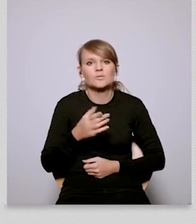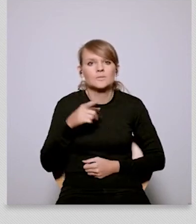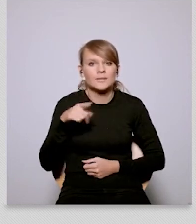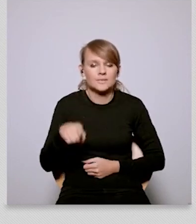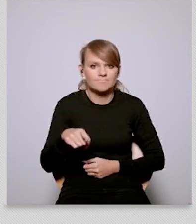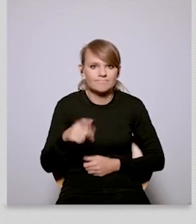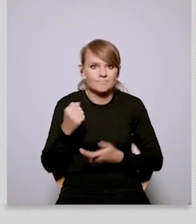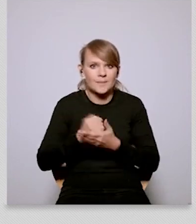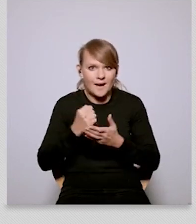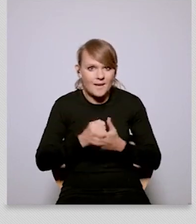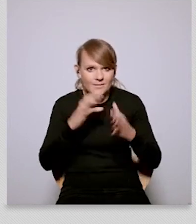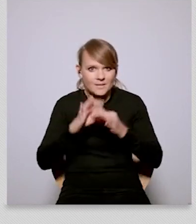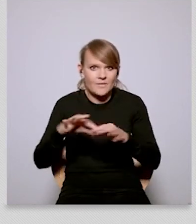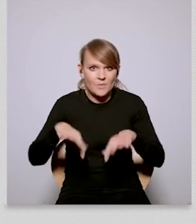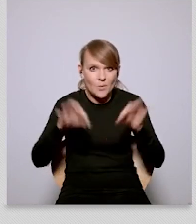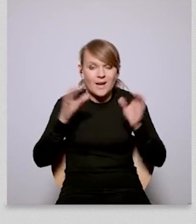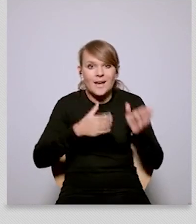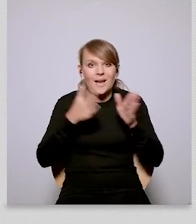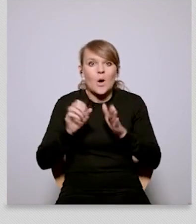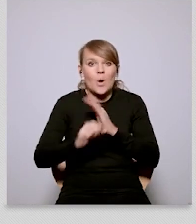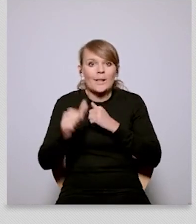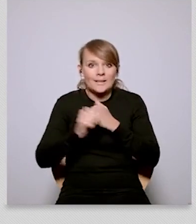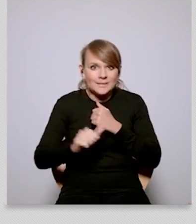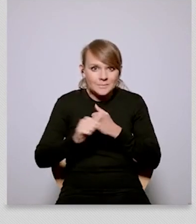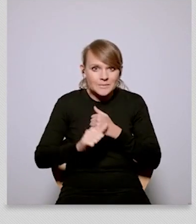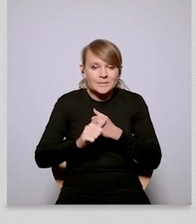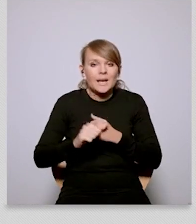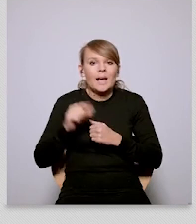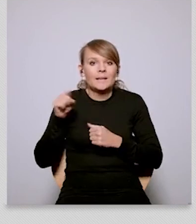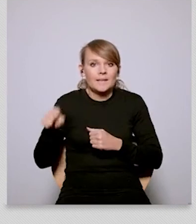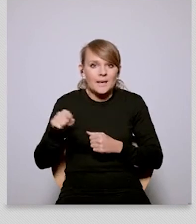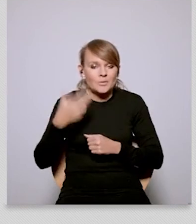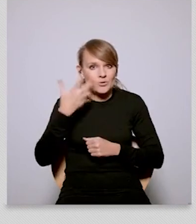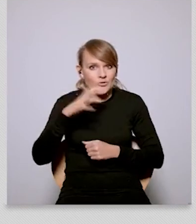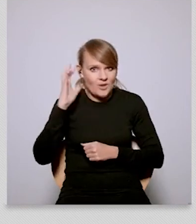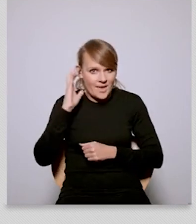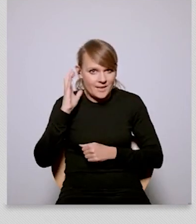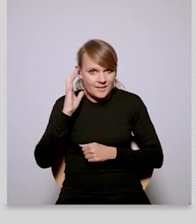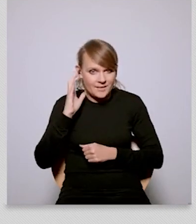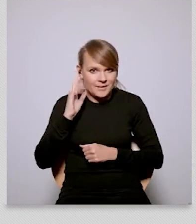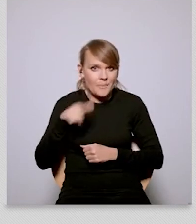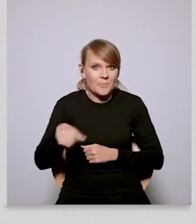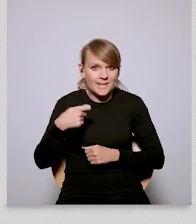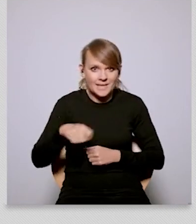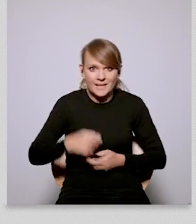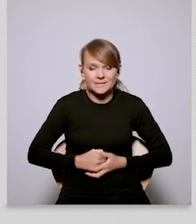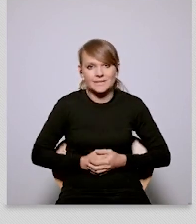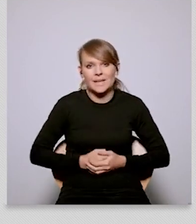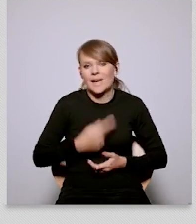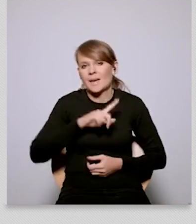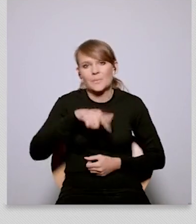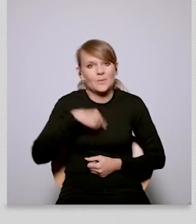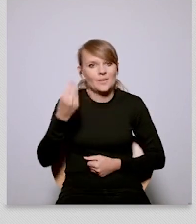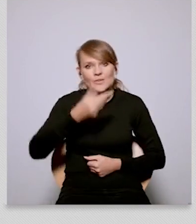i potem od lipca prezydencja czeska my tak naprawdę jeszcze nie wiemy jakie są